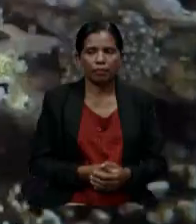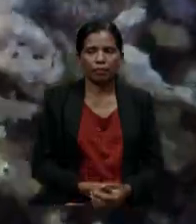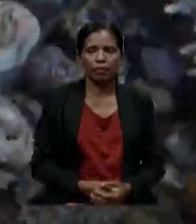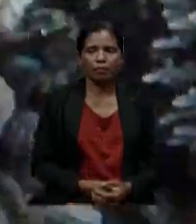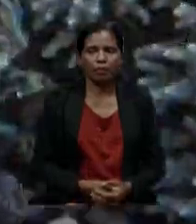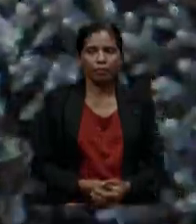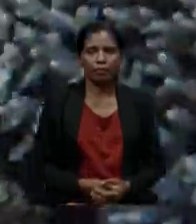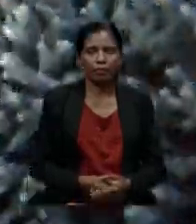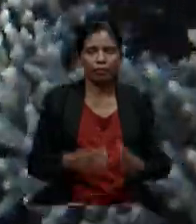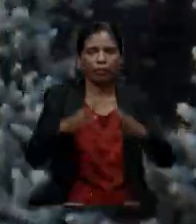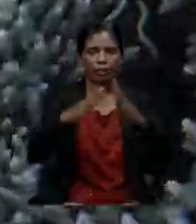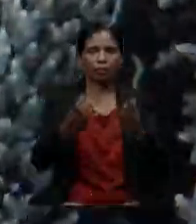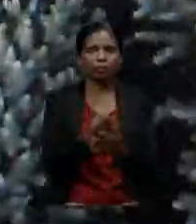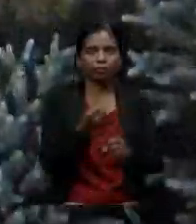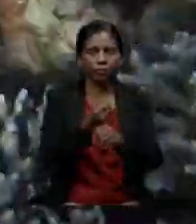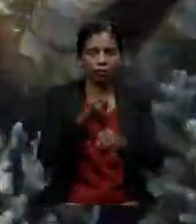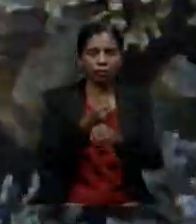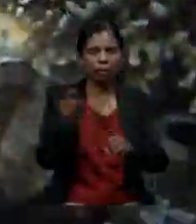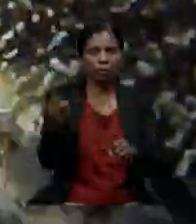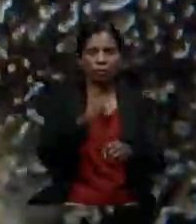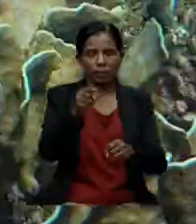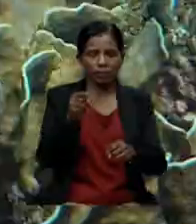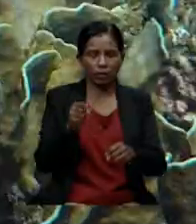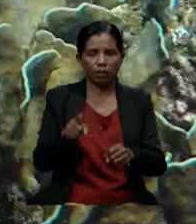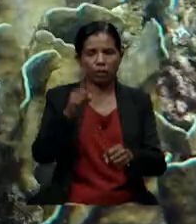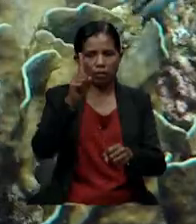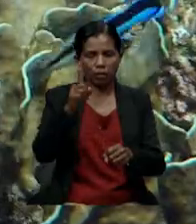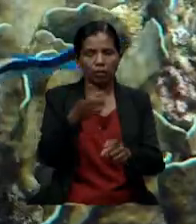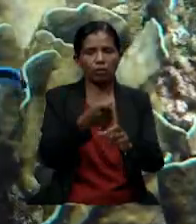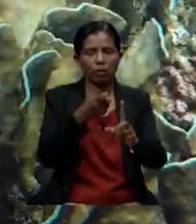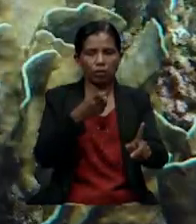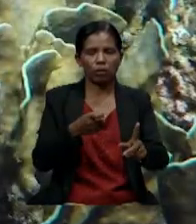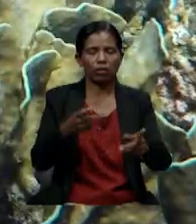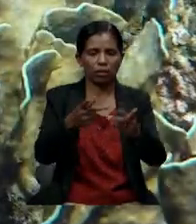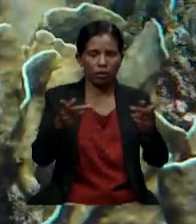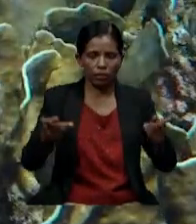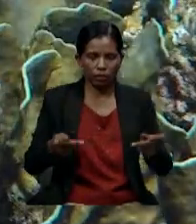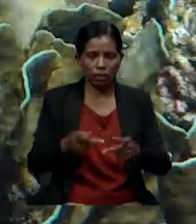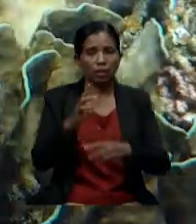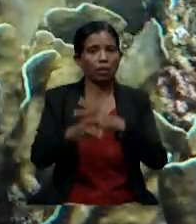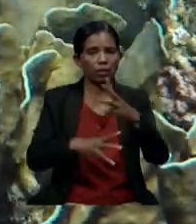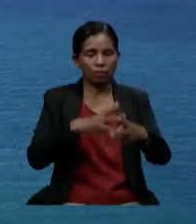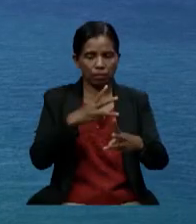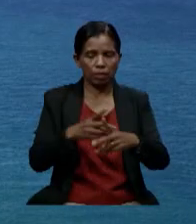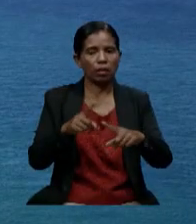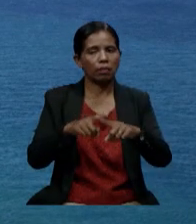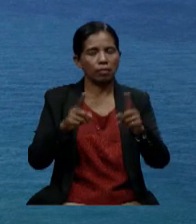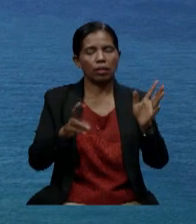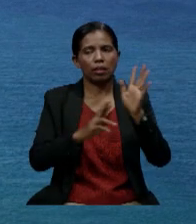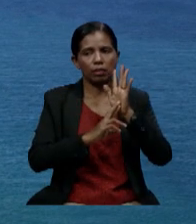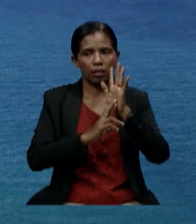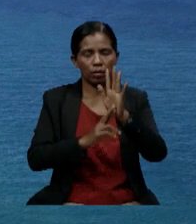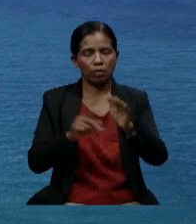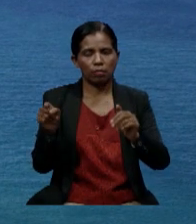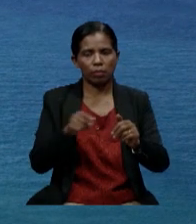Koral triangulu masih okupa 8% ida ho balung husi total area koral ia mundu, mai be representa